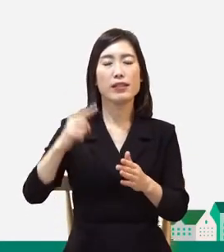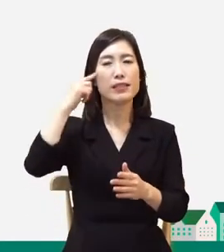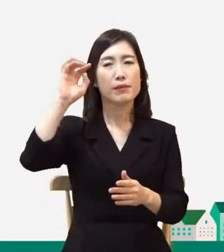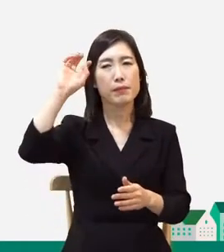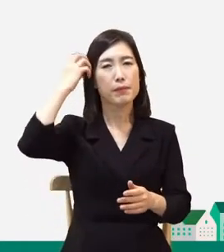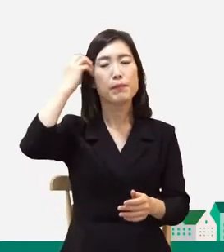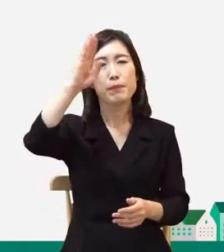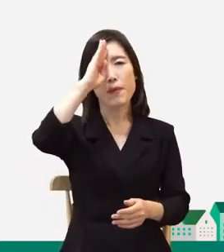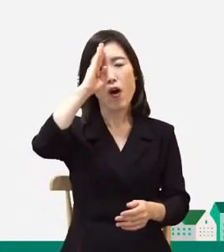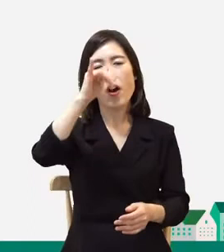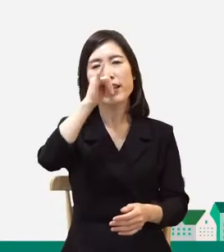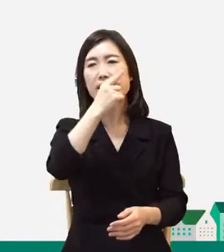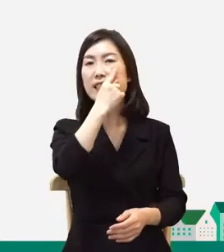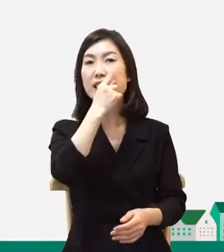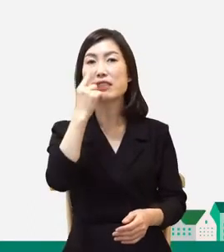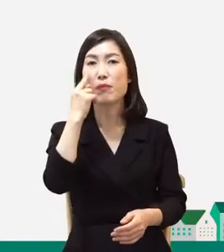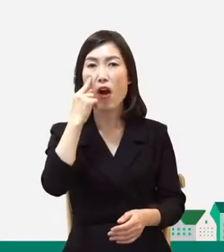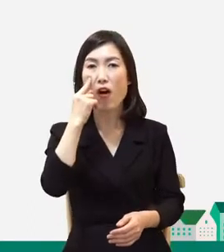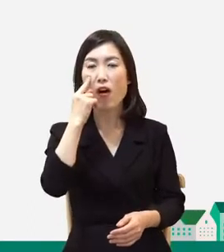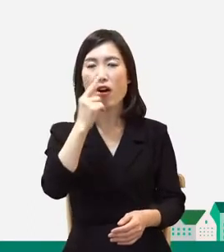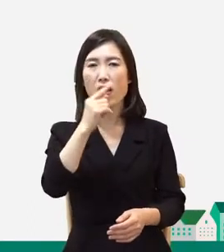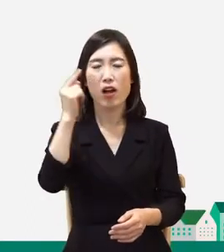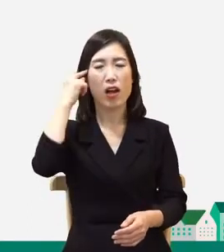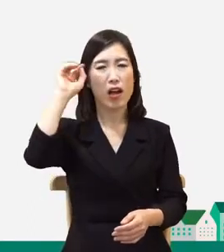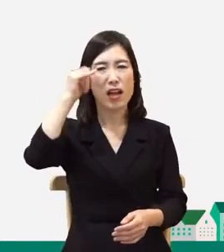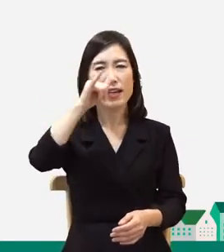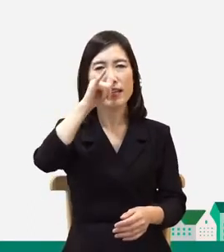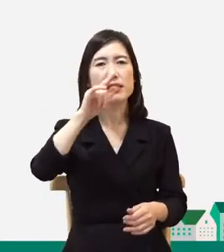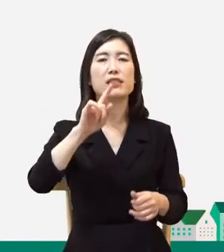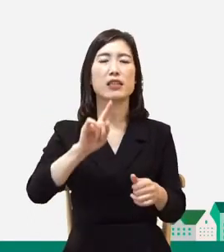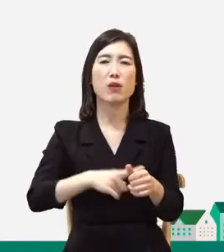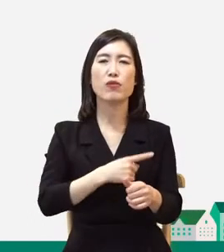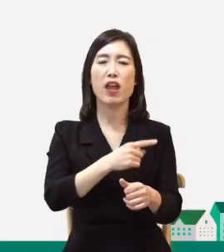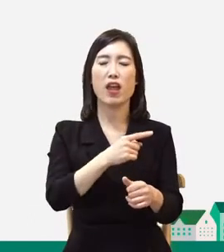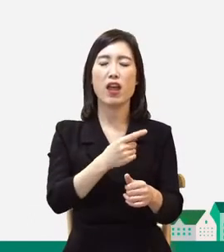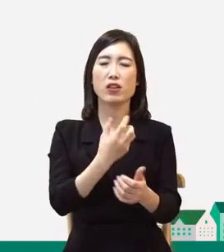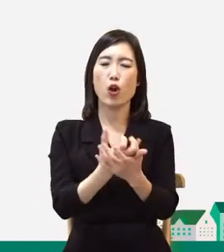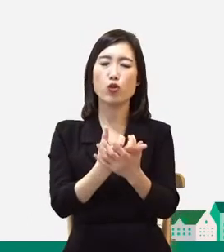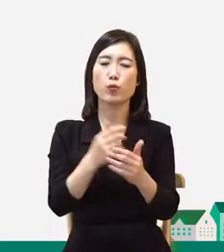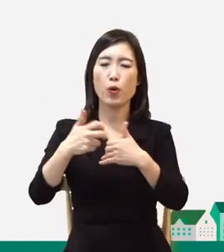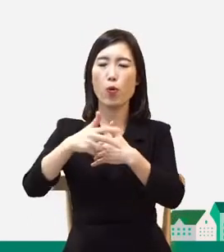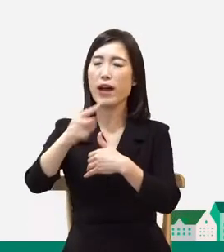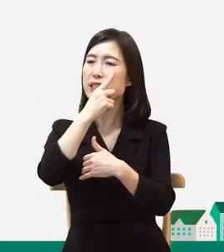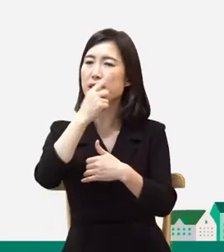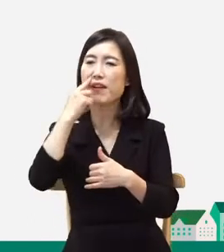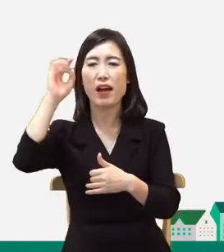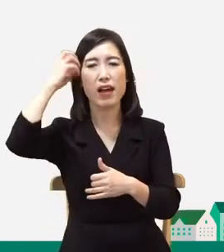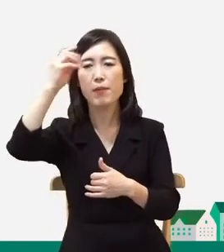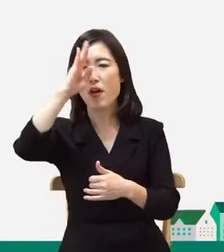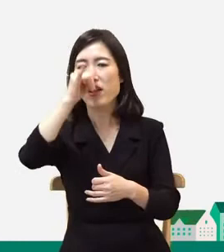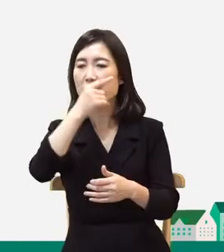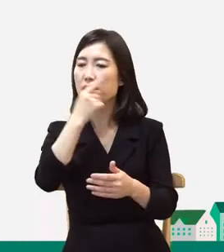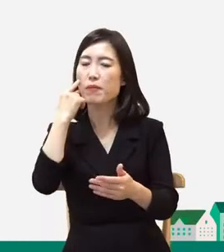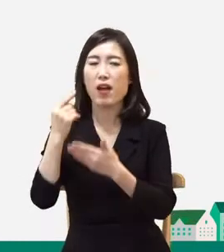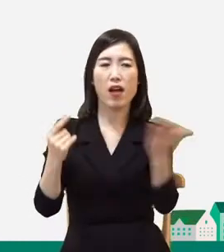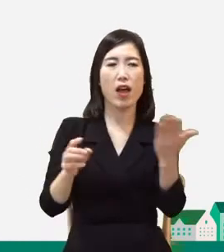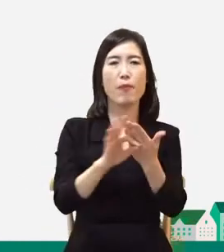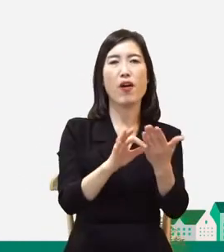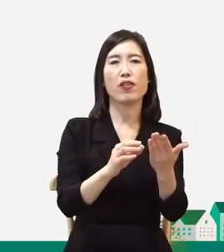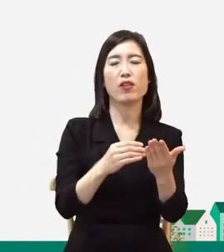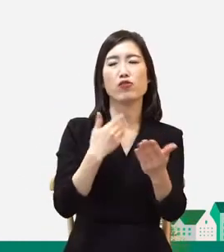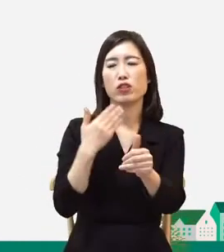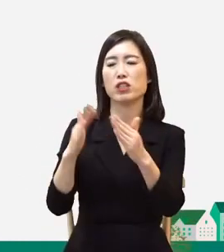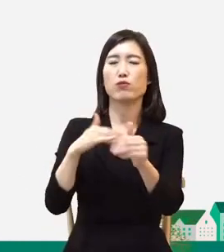소견서가 필요하지만 만성거리 노숙인의 경우 질환이 있음에도 불구하고 치료를 거부하여 제도 지원